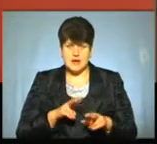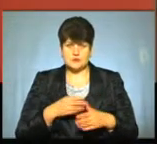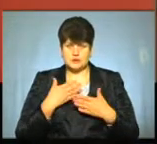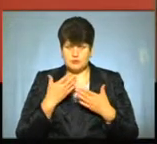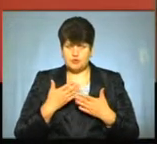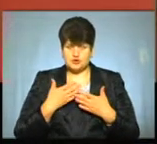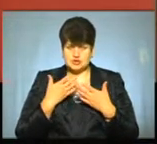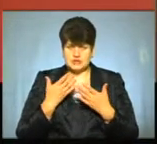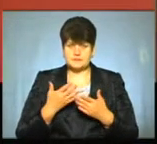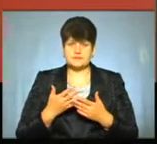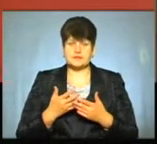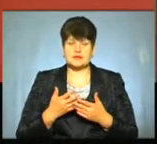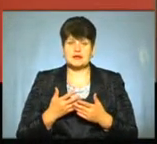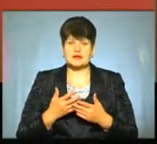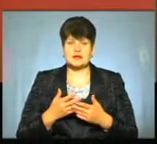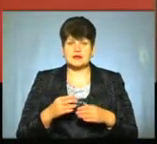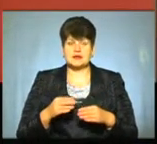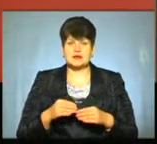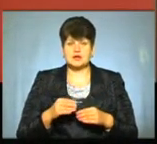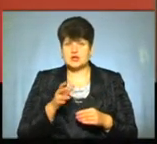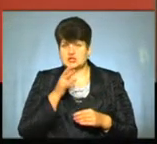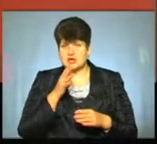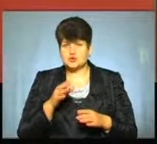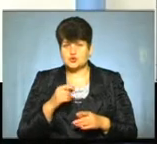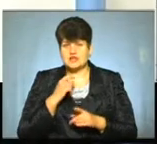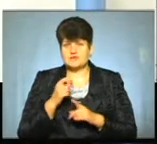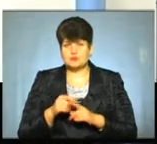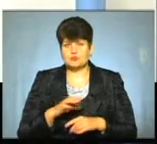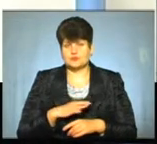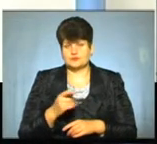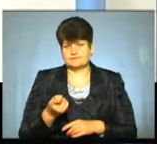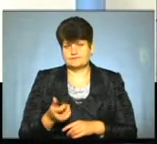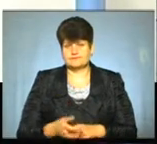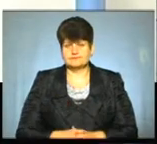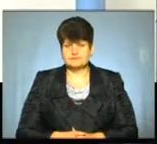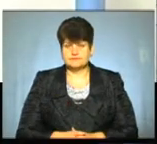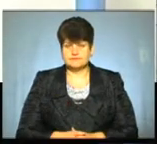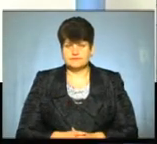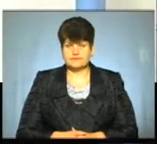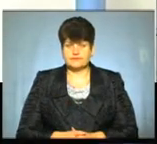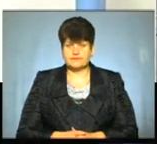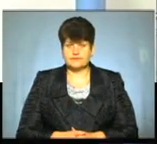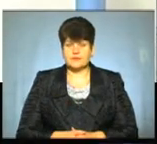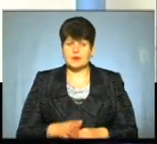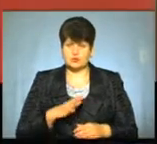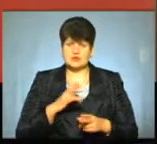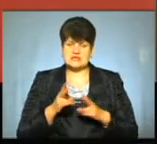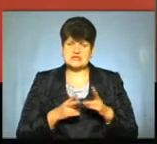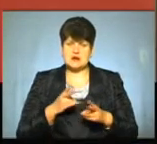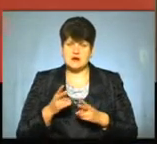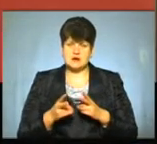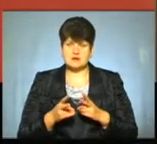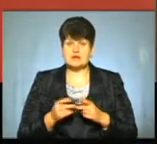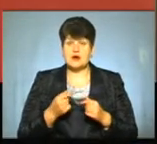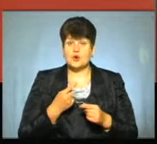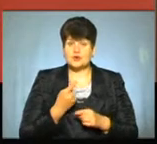переглянути, прочитати, і справді від часу на відповіді було досить небагато. Тобто, от, чи достатньо були? Чи були скарги на